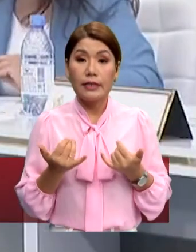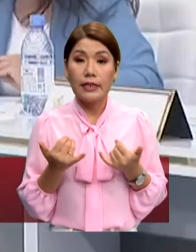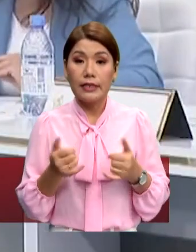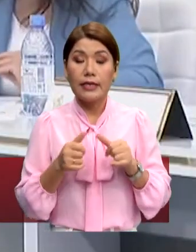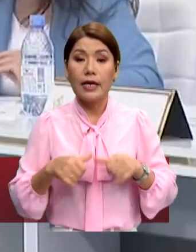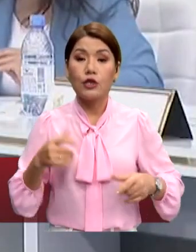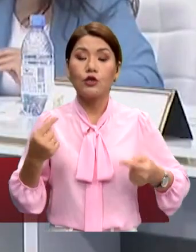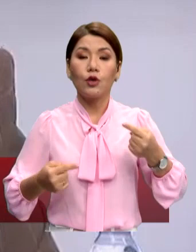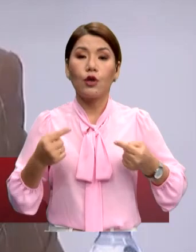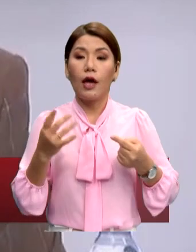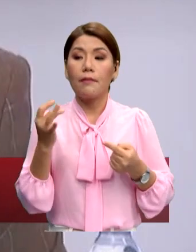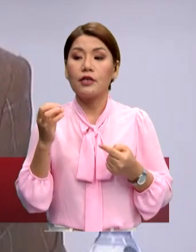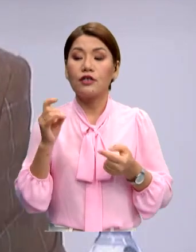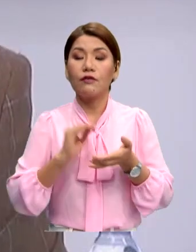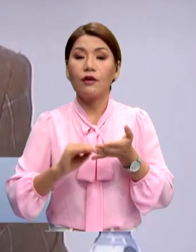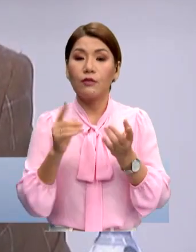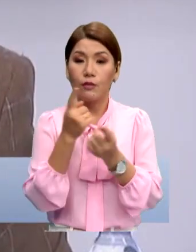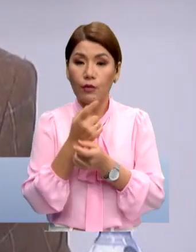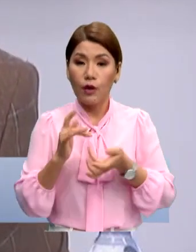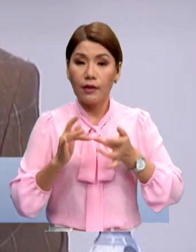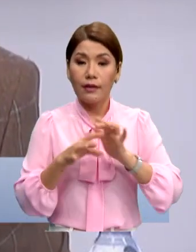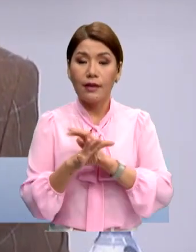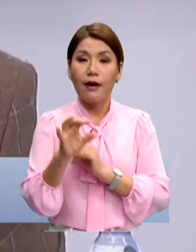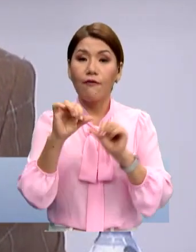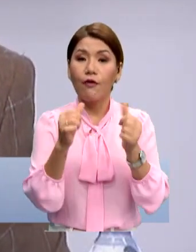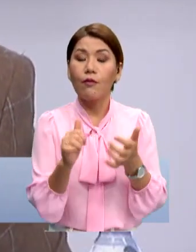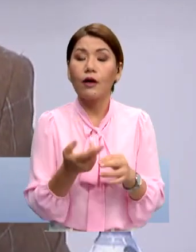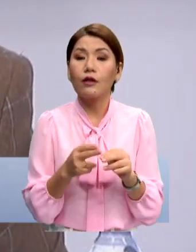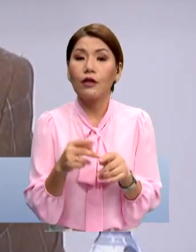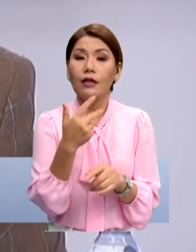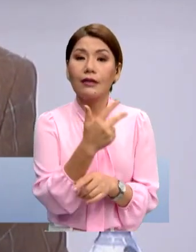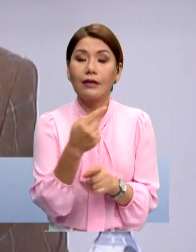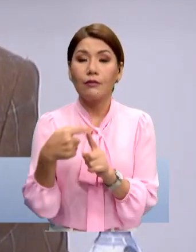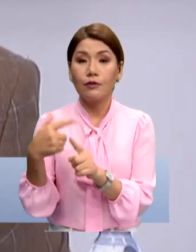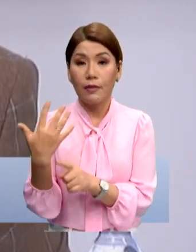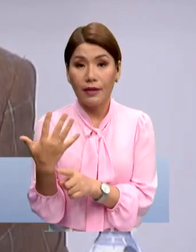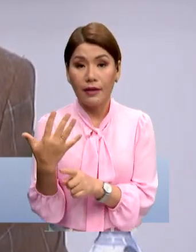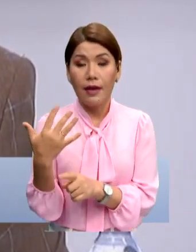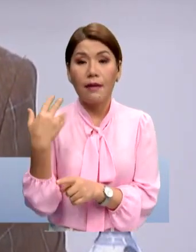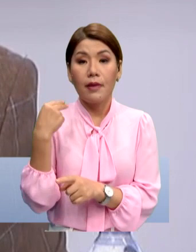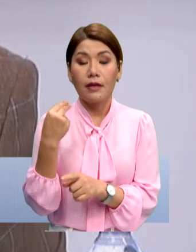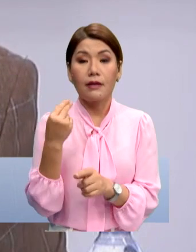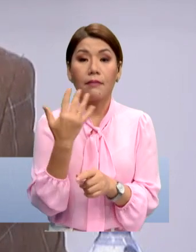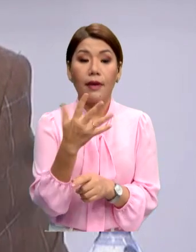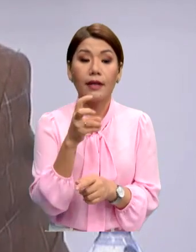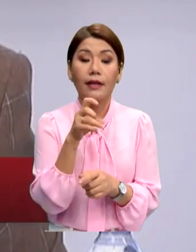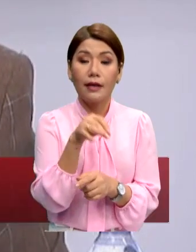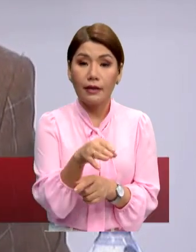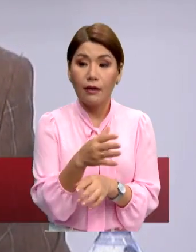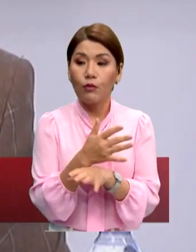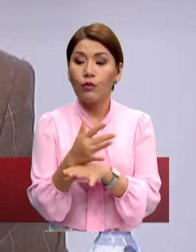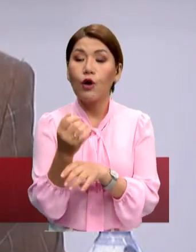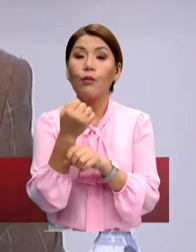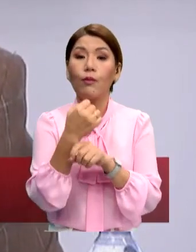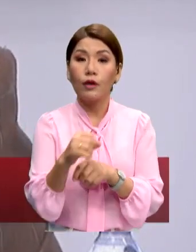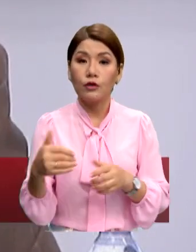экспертный спор. Газиз Абишев очень хорошо написал. То есть в итоге получается, какая формула? 3+5. То есть президент идет на 5 лет. Потом после этого, если он